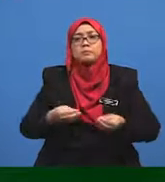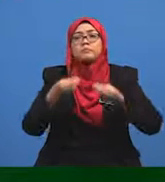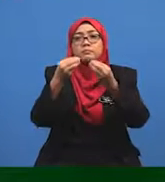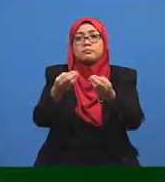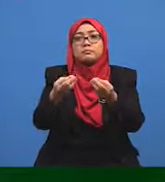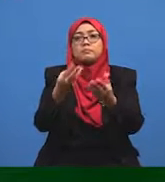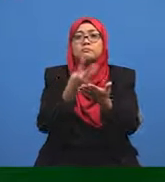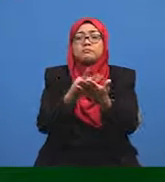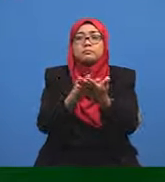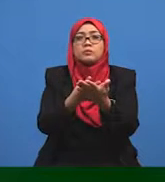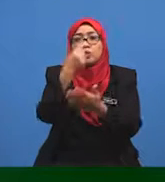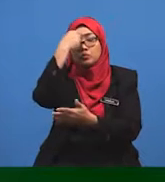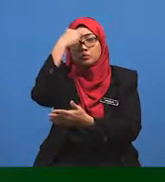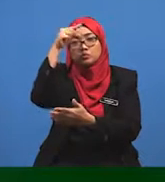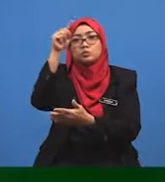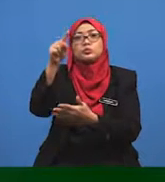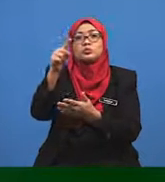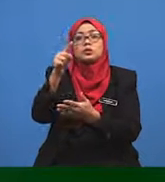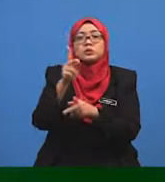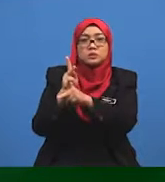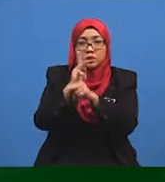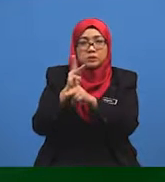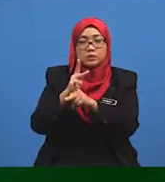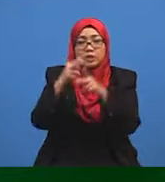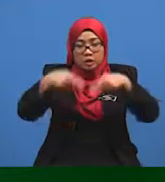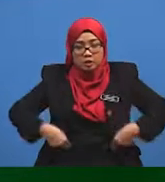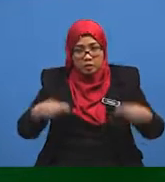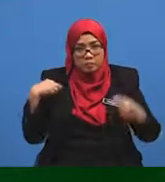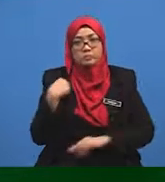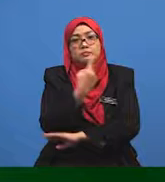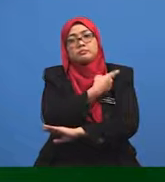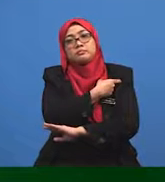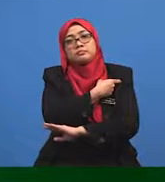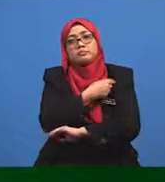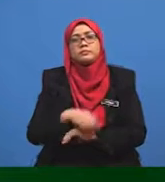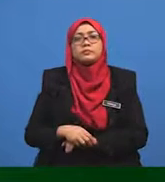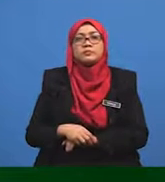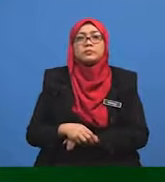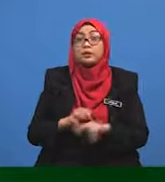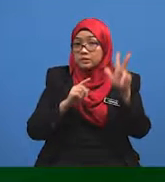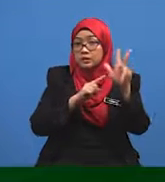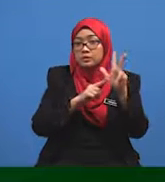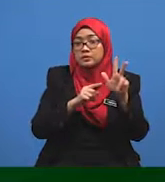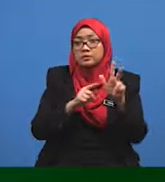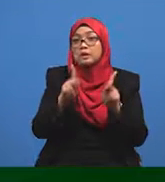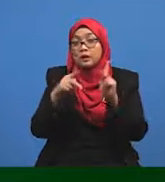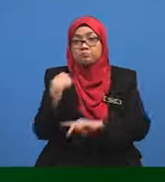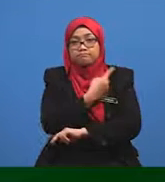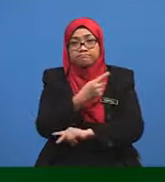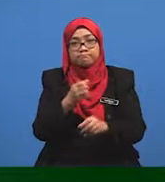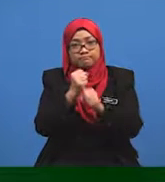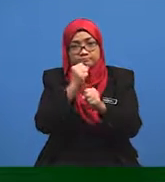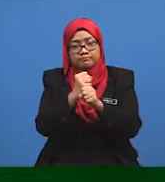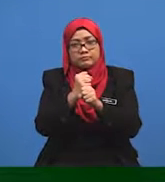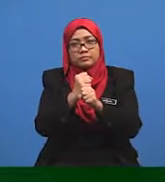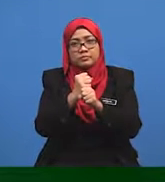wang bagi meneruskan kelangsungan hidup? Dan yang ketiga, dengan bekerja kita dapat memenuhi masa